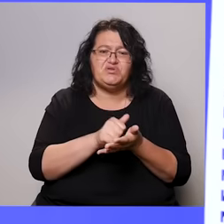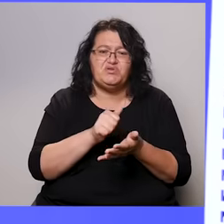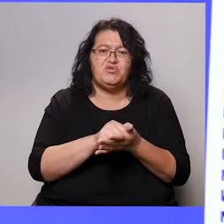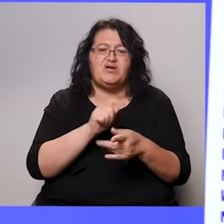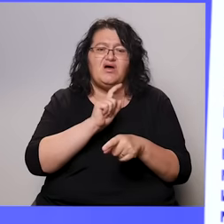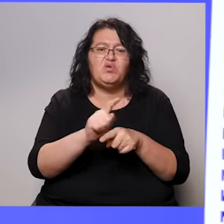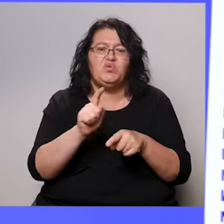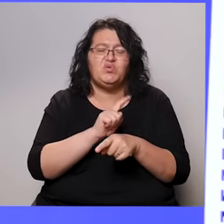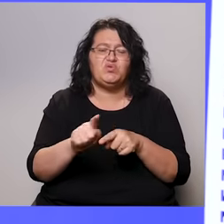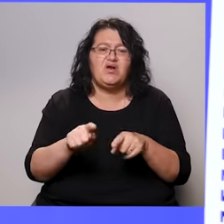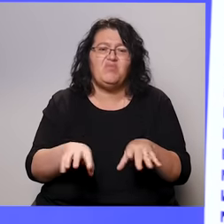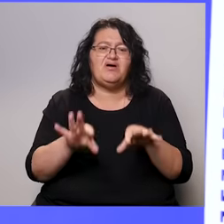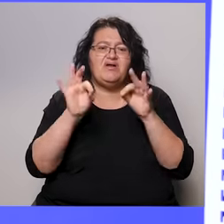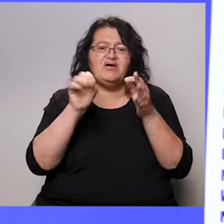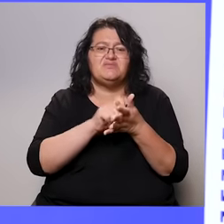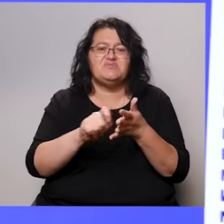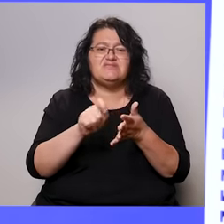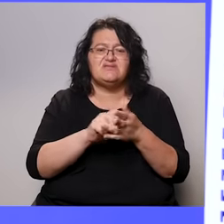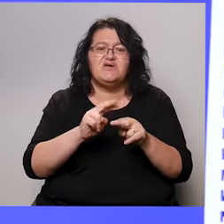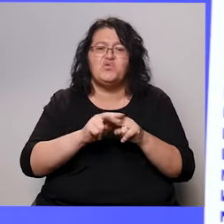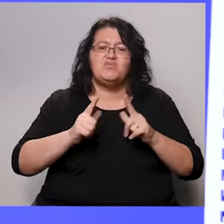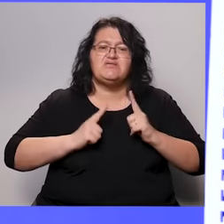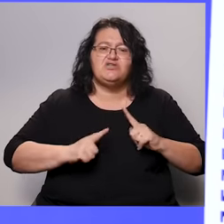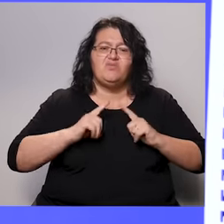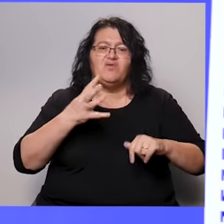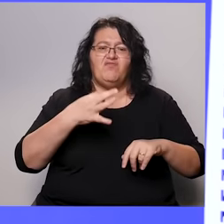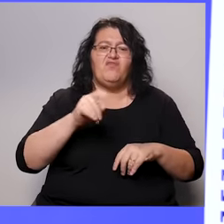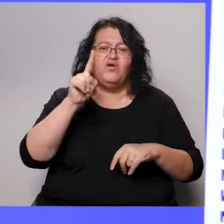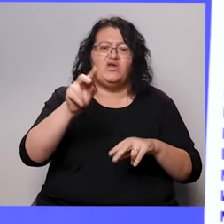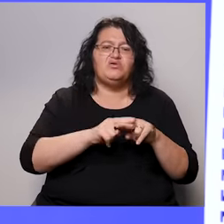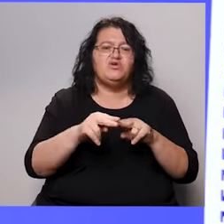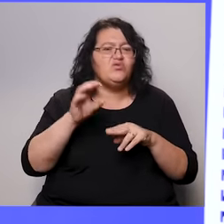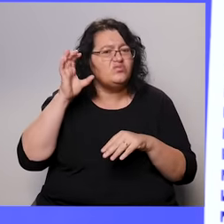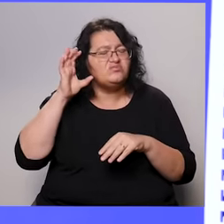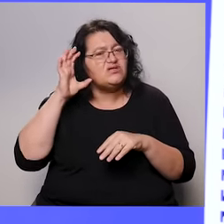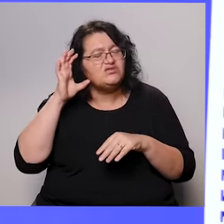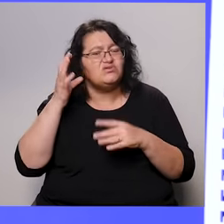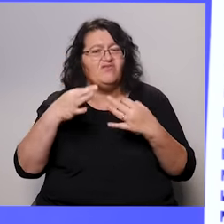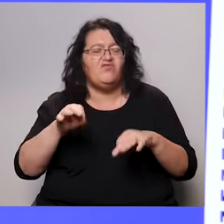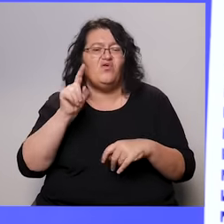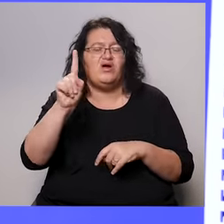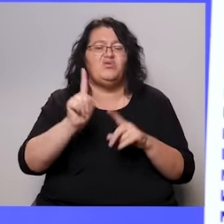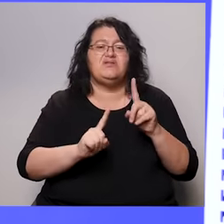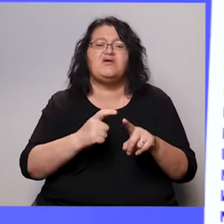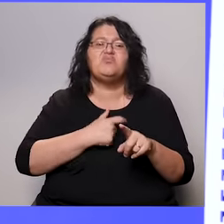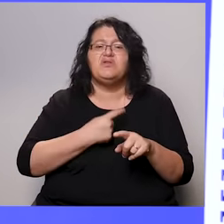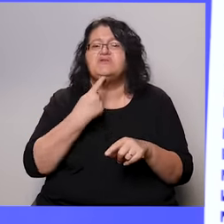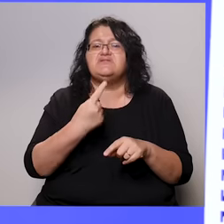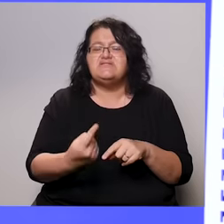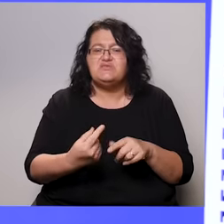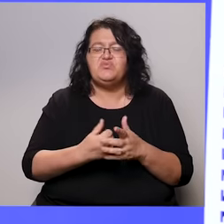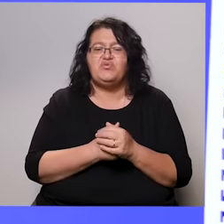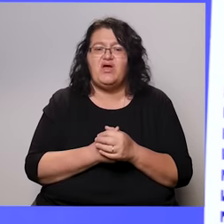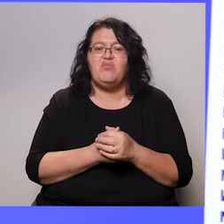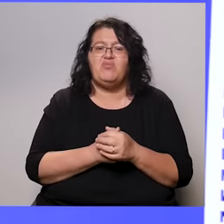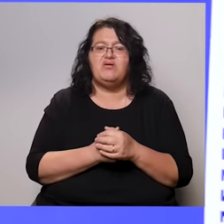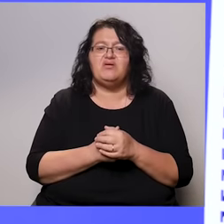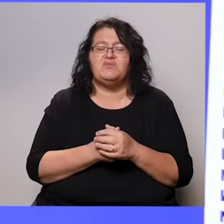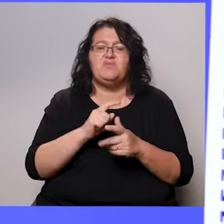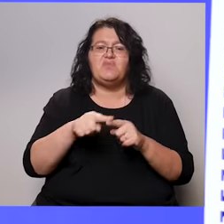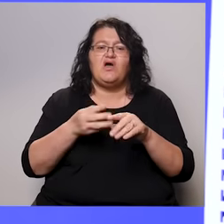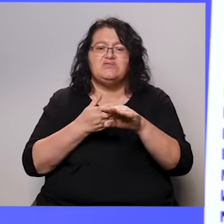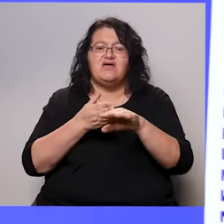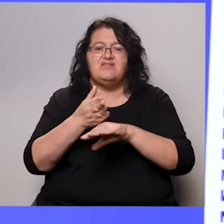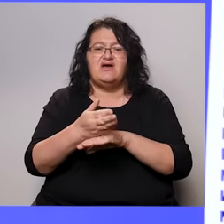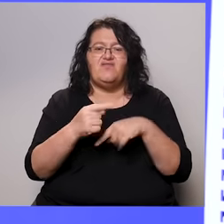pe care le găsim scrise clar în Scriptură, cum să așteptăm voia lui Dumnezeu și cum să ascultăm de voia lui Dumnezeu, doar atunci putem spune că în urma